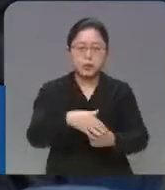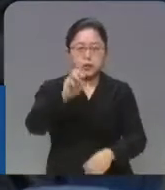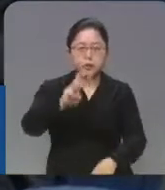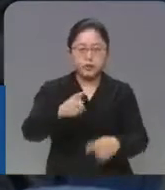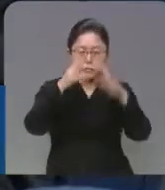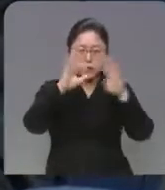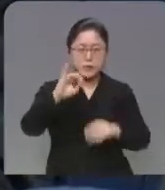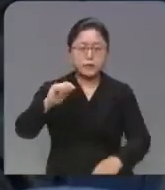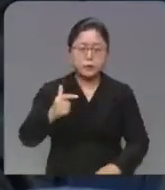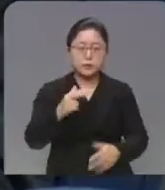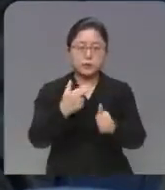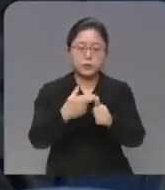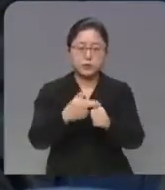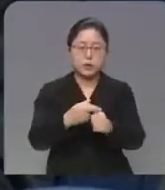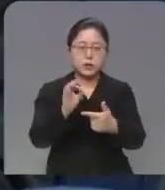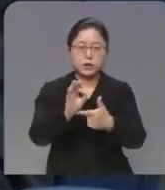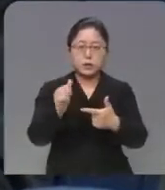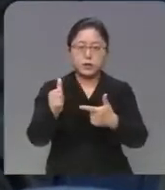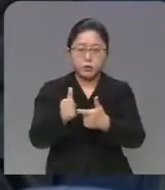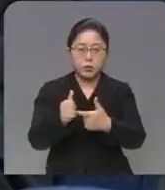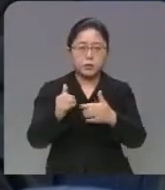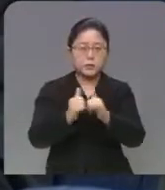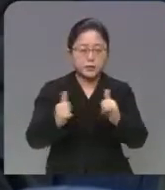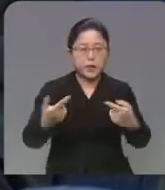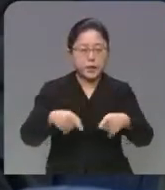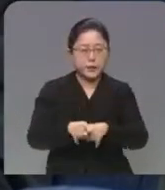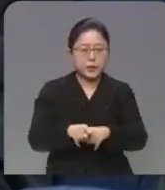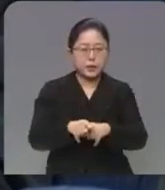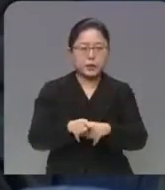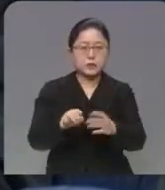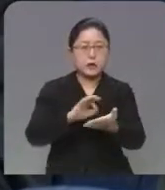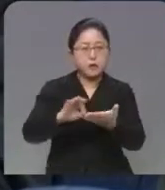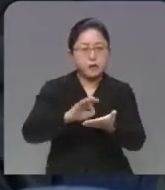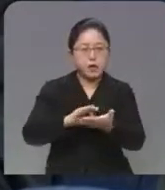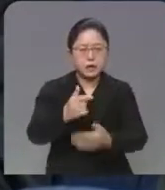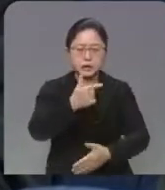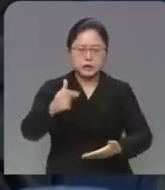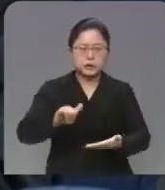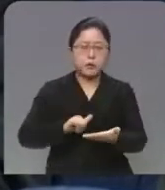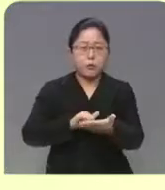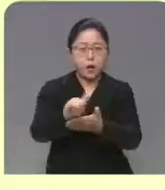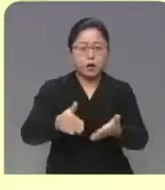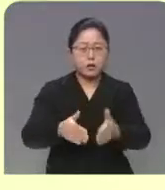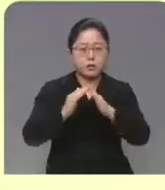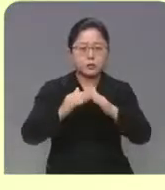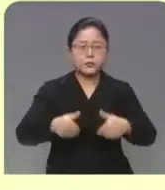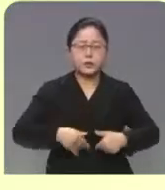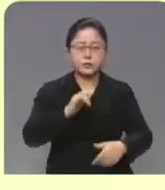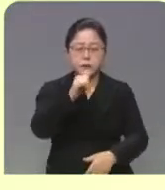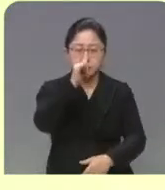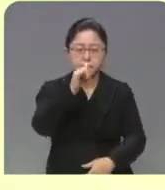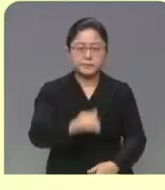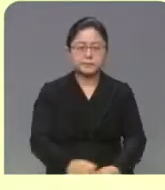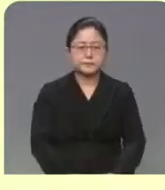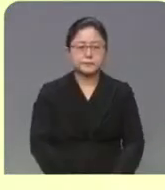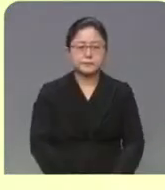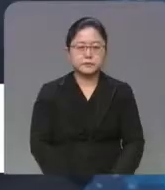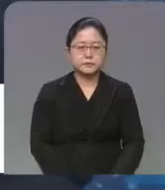광주대 이민원 교수는 영호남 지역민들이 함께 이용할 수 있는 대규모 공항을 만들 필요가 있다고 제안했습니다.